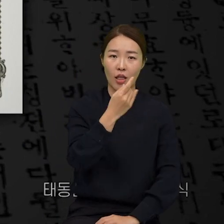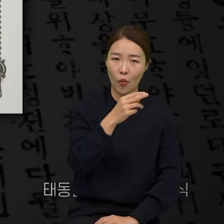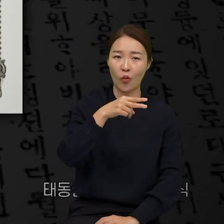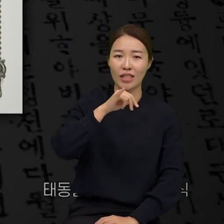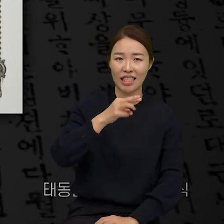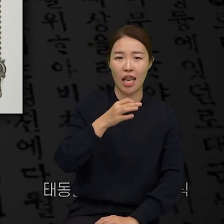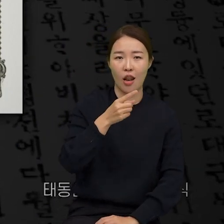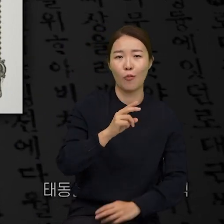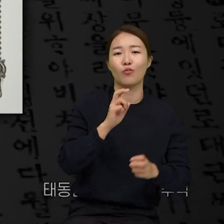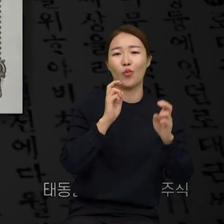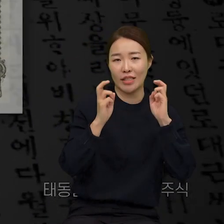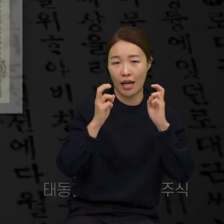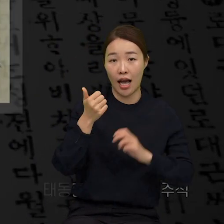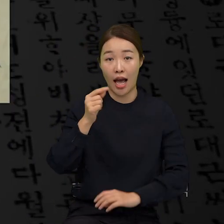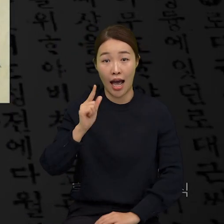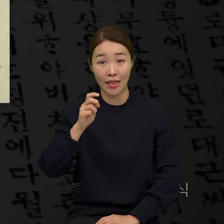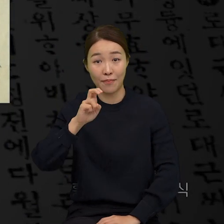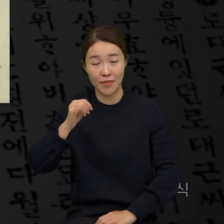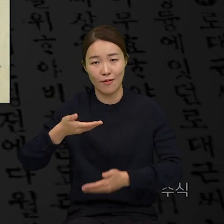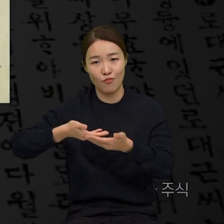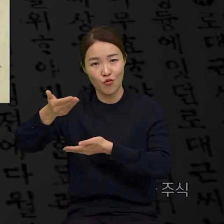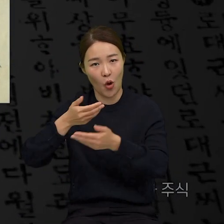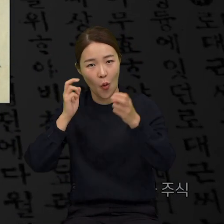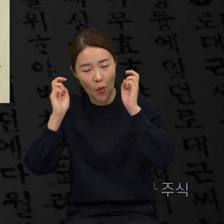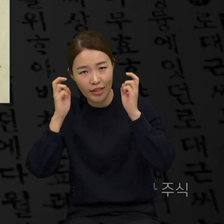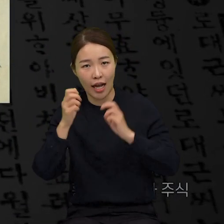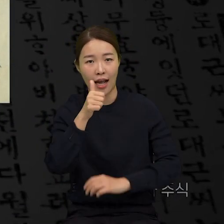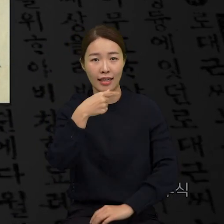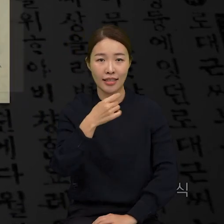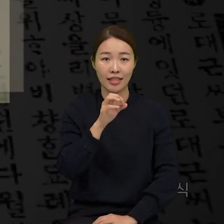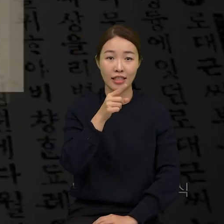태동실업주식회사, 한미무역회사, 흥업주식회사,